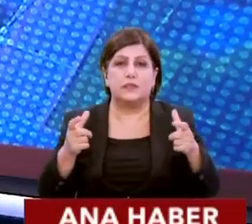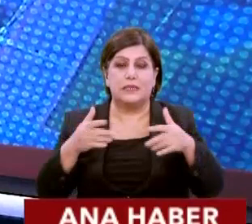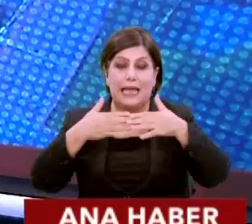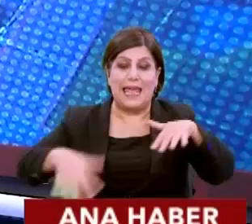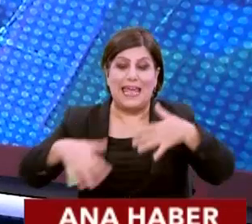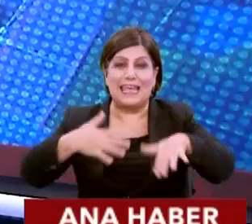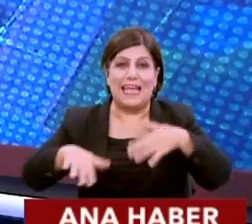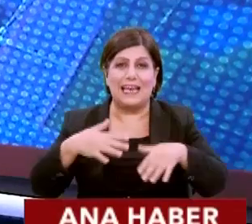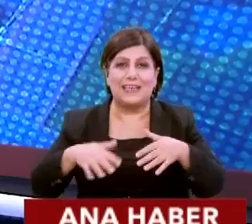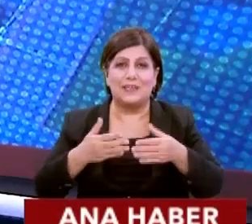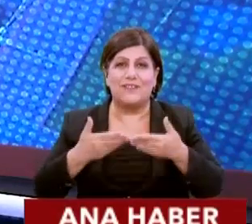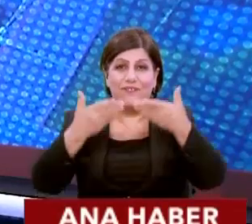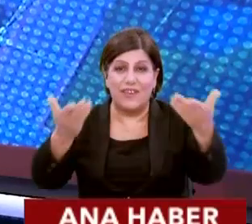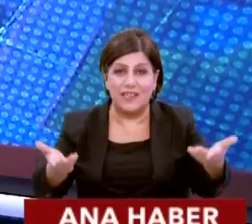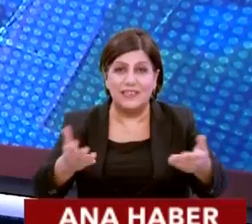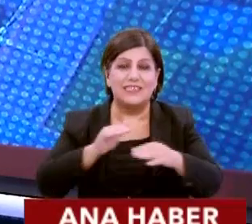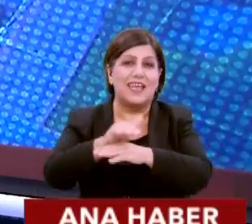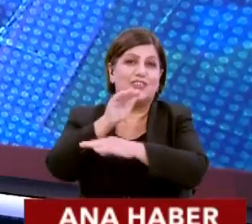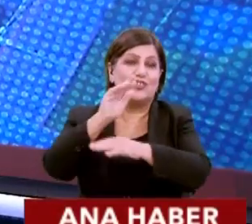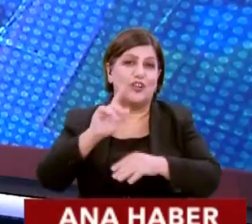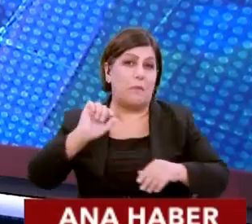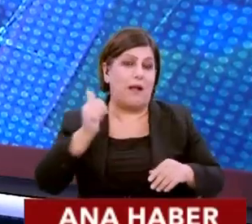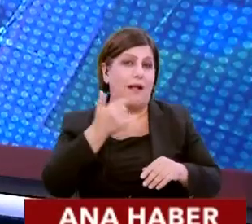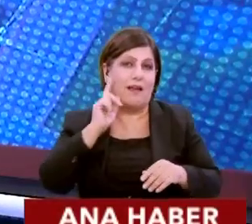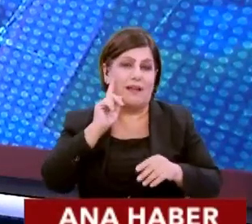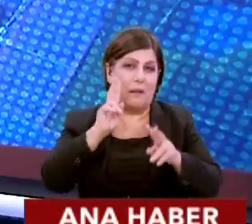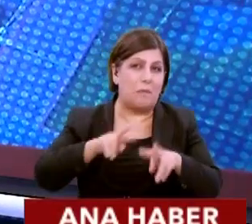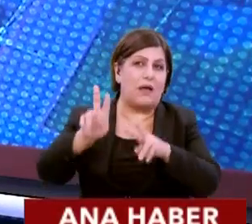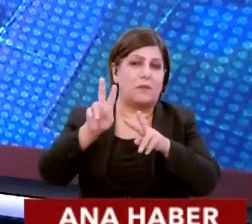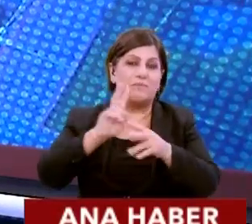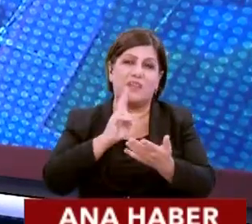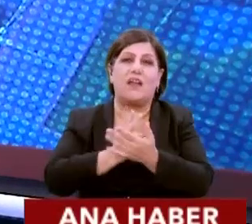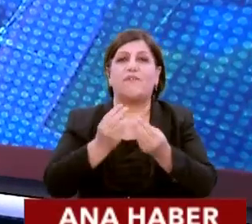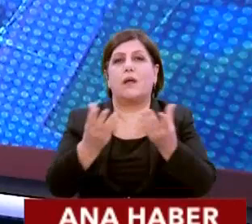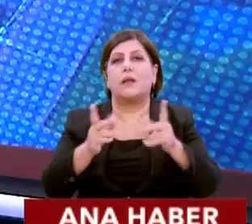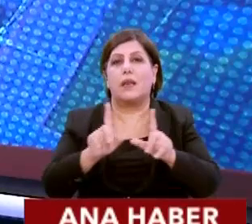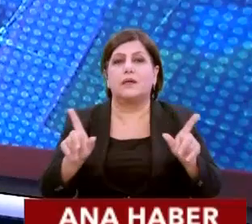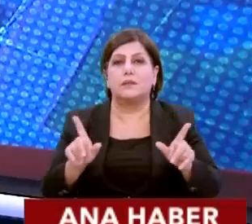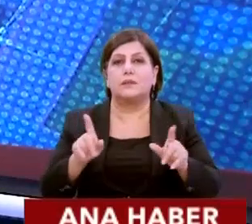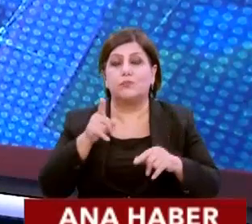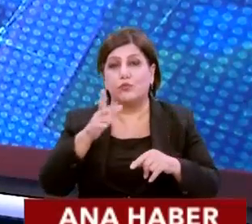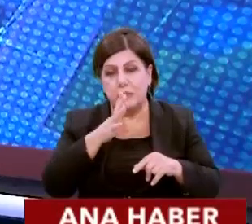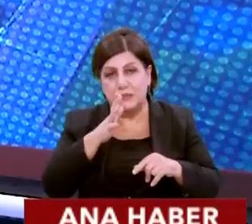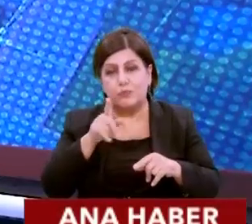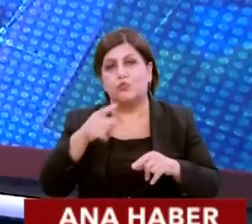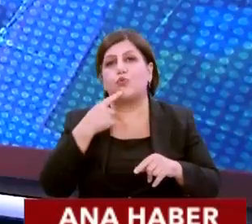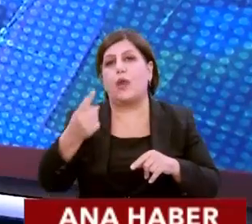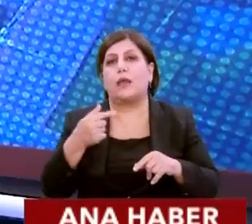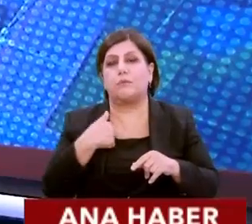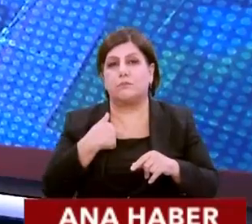engellilerine sunduğu yaşam kalitesine bakarak da karar verirsiniz Bunu bilir Bunu söylerim